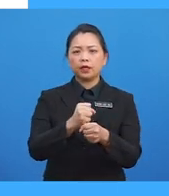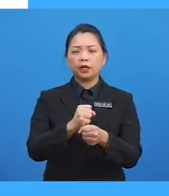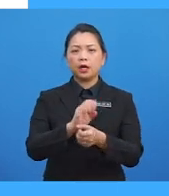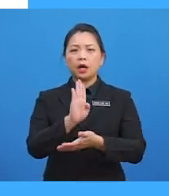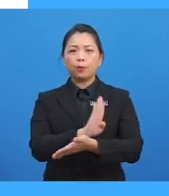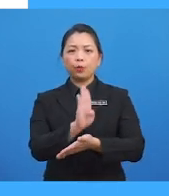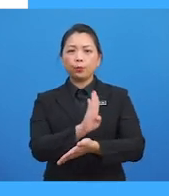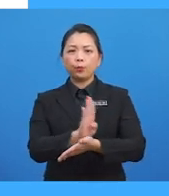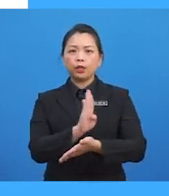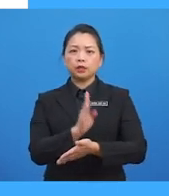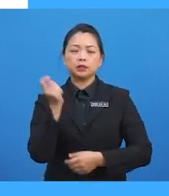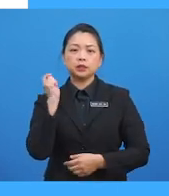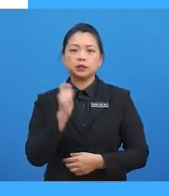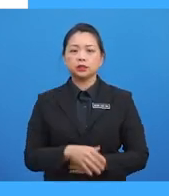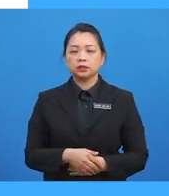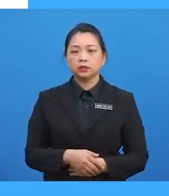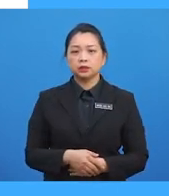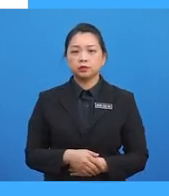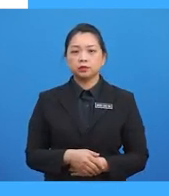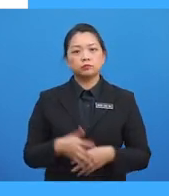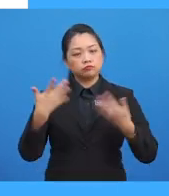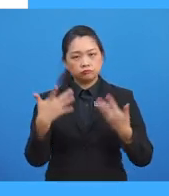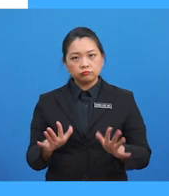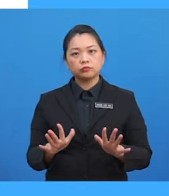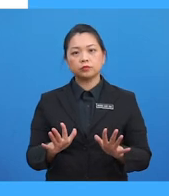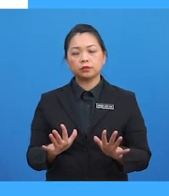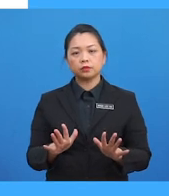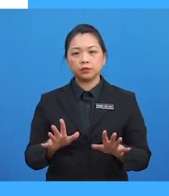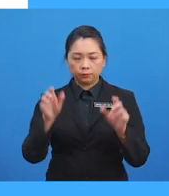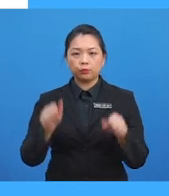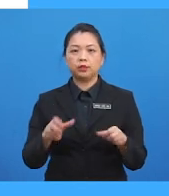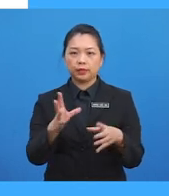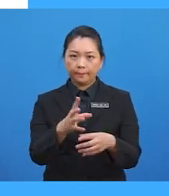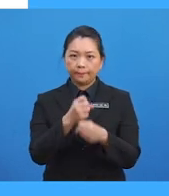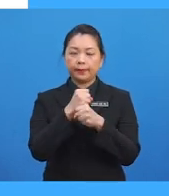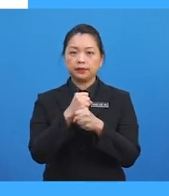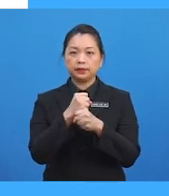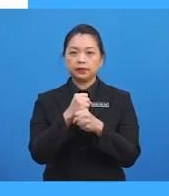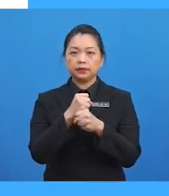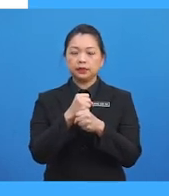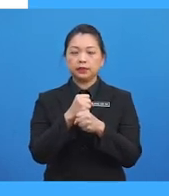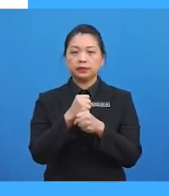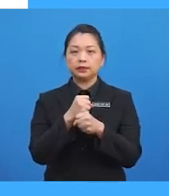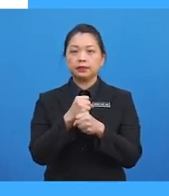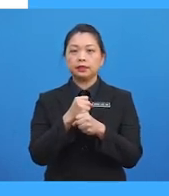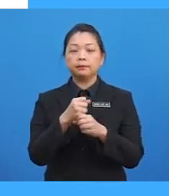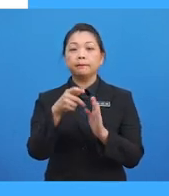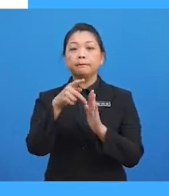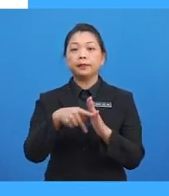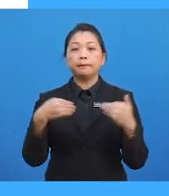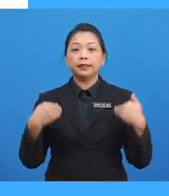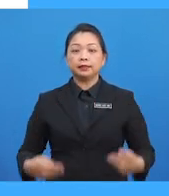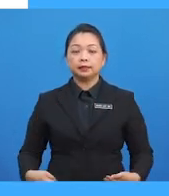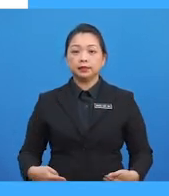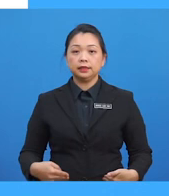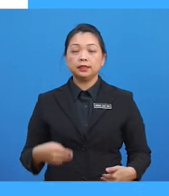14 dan borang-borang yang berkaitan. Sudah tentu kita boleh perolehi di Perbadanan Harta Intelek Malaysia